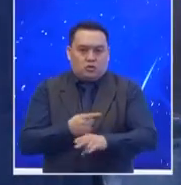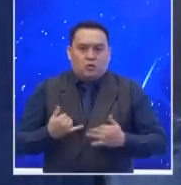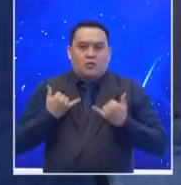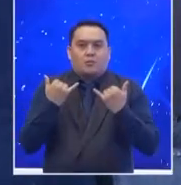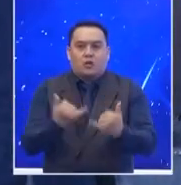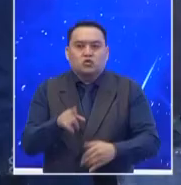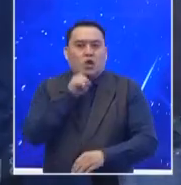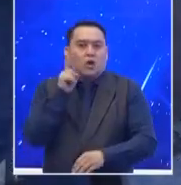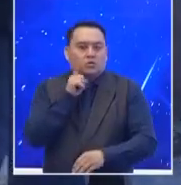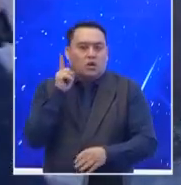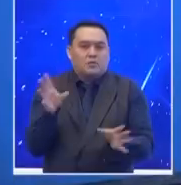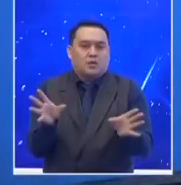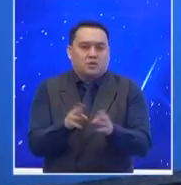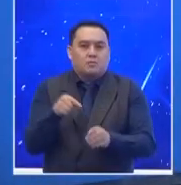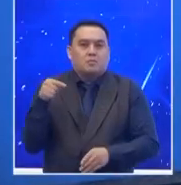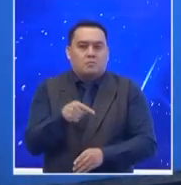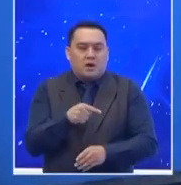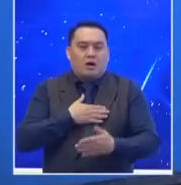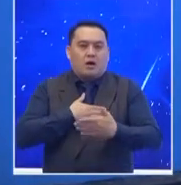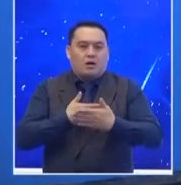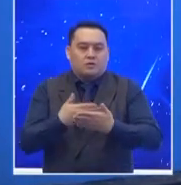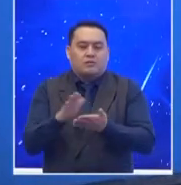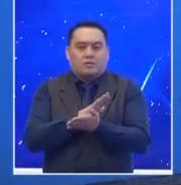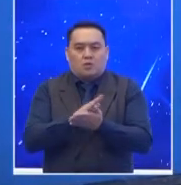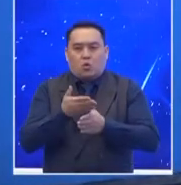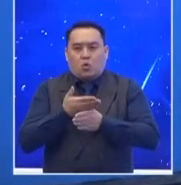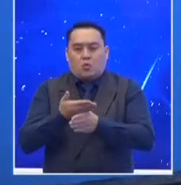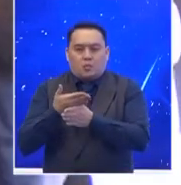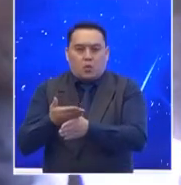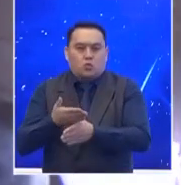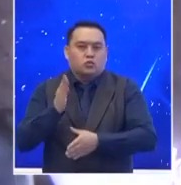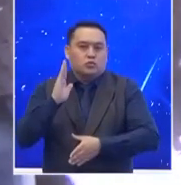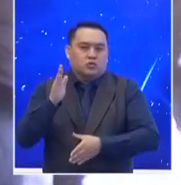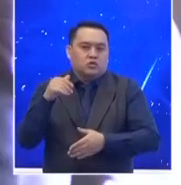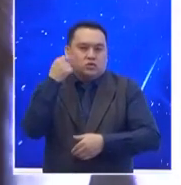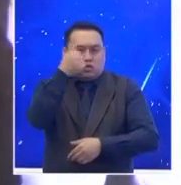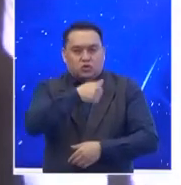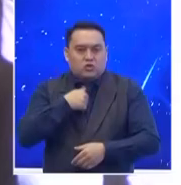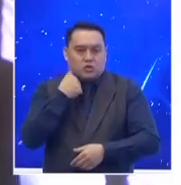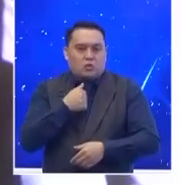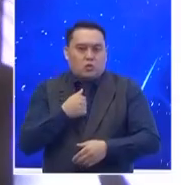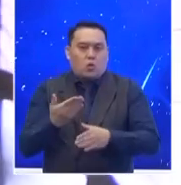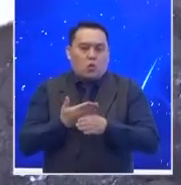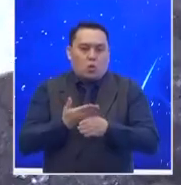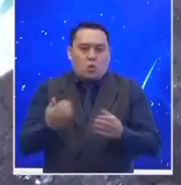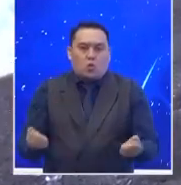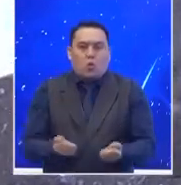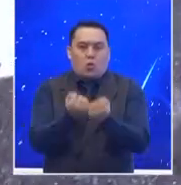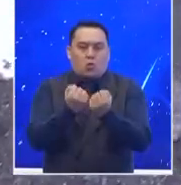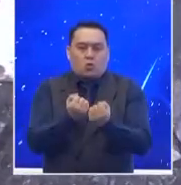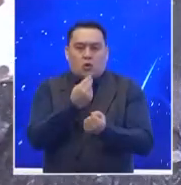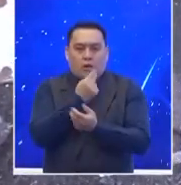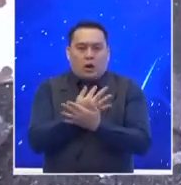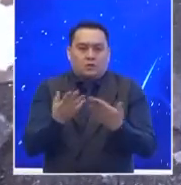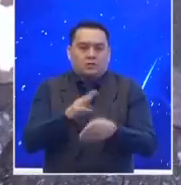Жас Отан жастар қанатының 1000-ға жуық еріктісі тартылады. Яғни волонтерлар жыл бойы жетісулық ардагерлерге қолғап шасап, азық